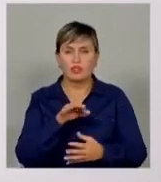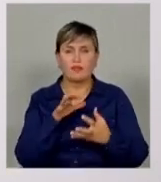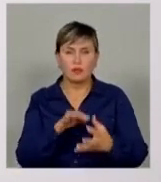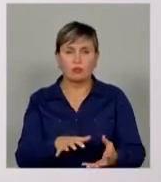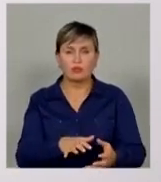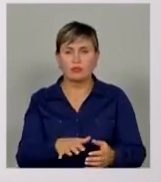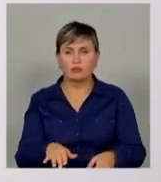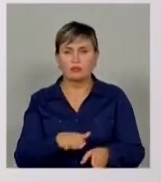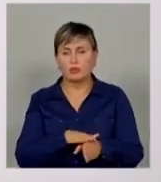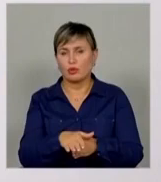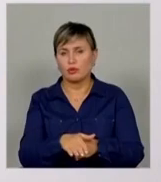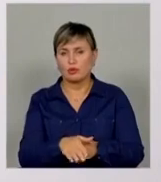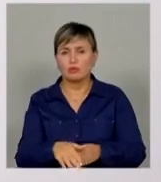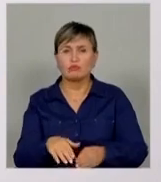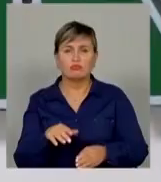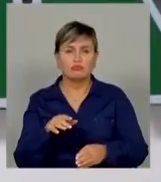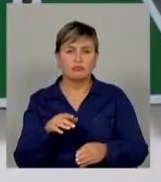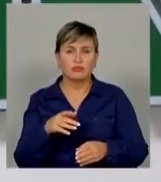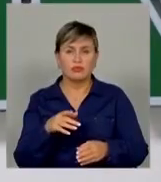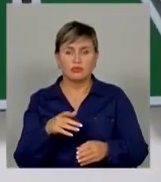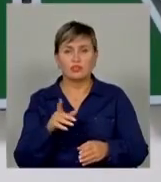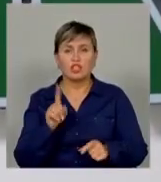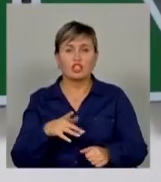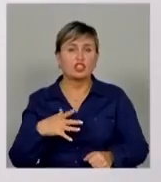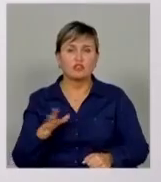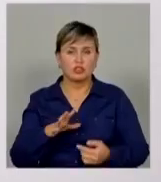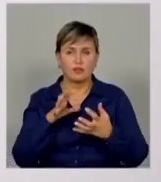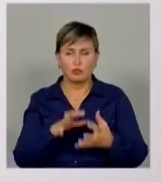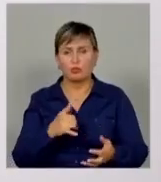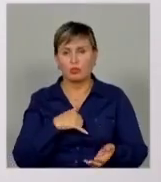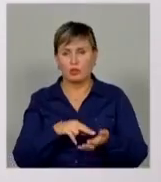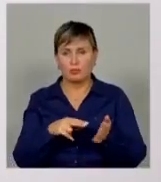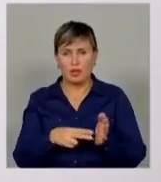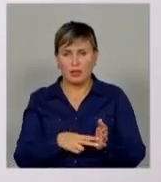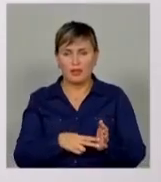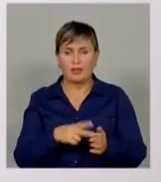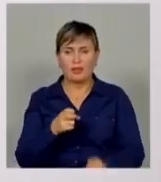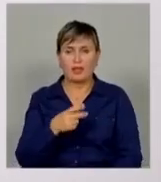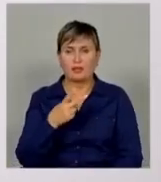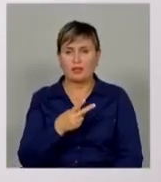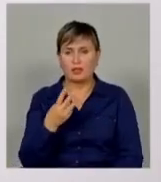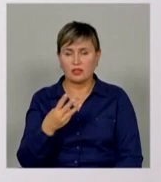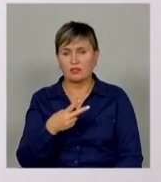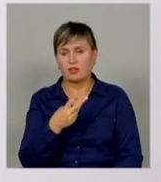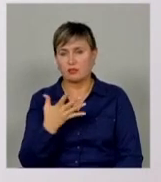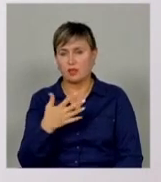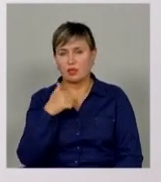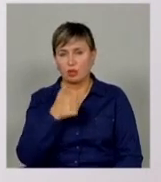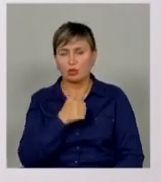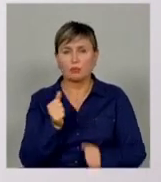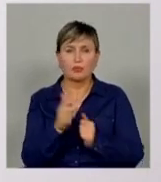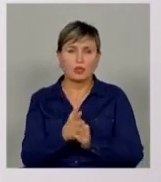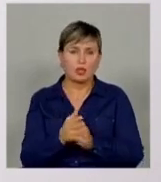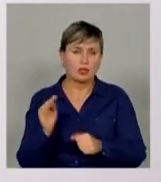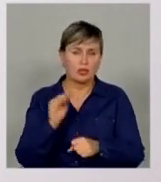загружены. Даже некоторые автобусы не выдерживают. У нас запланировано на 2023-2025 год 15